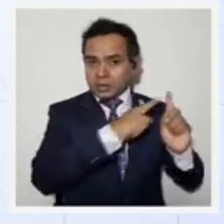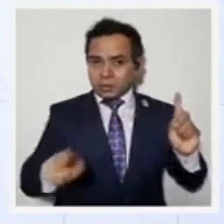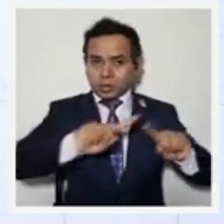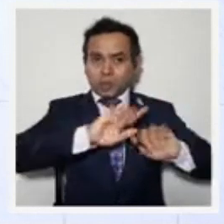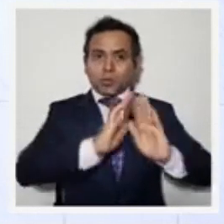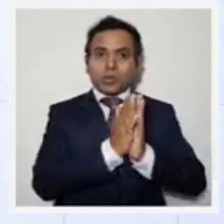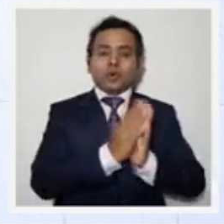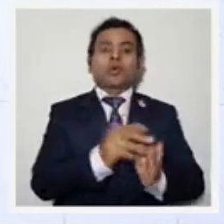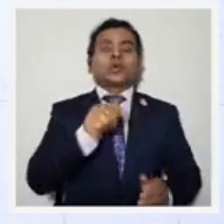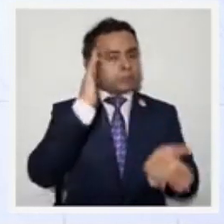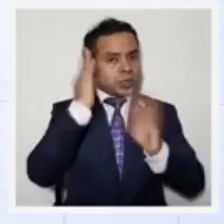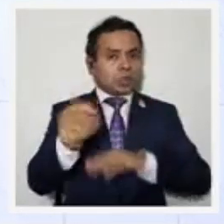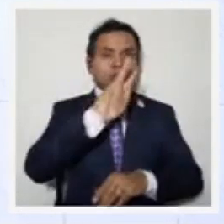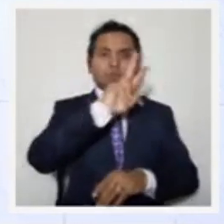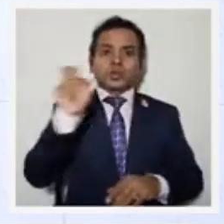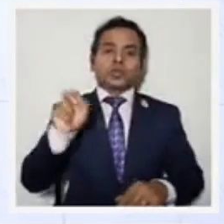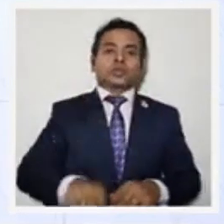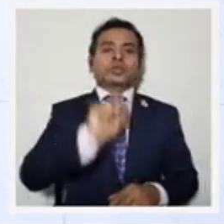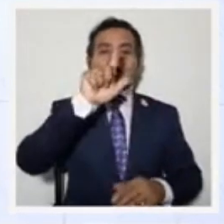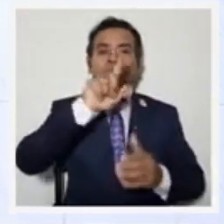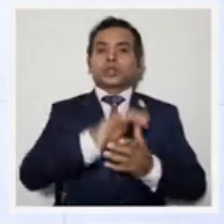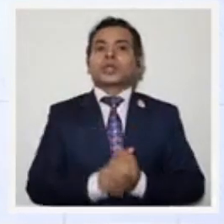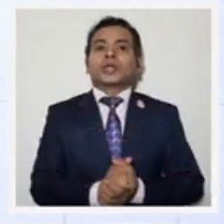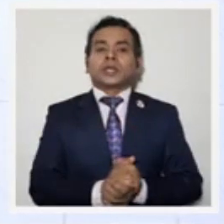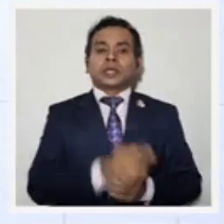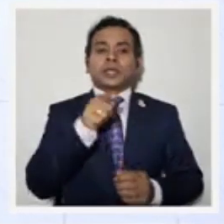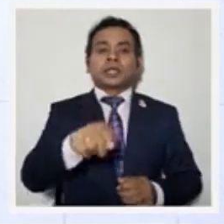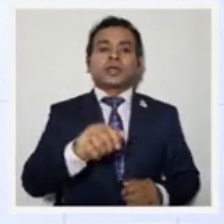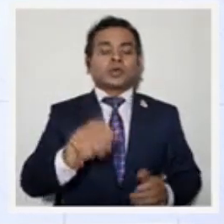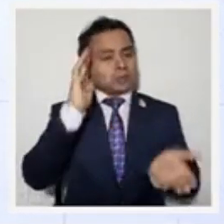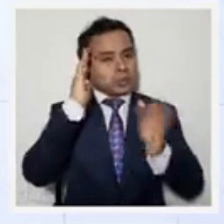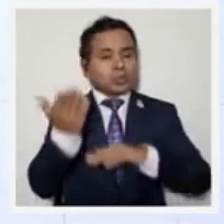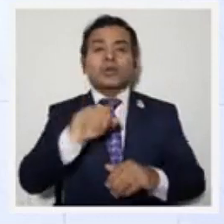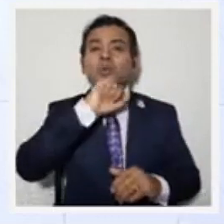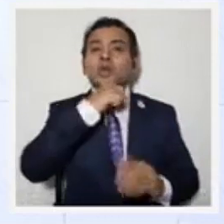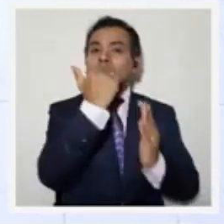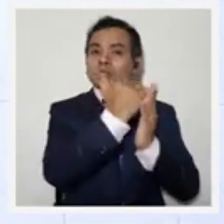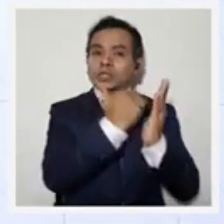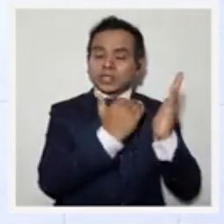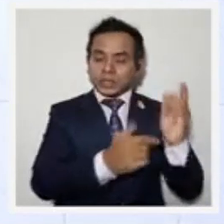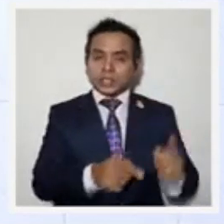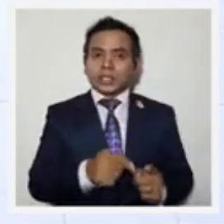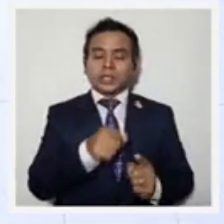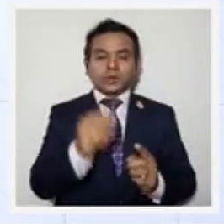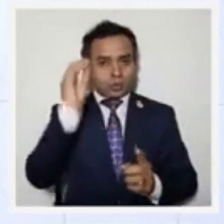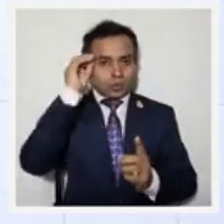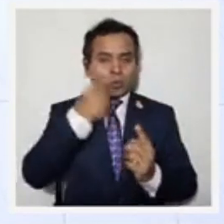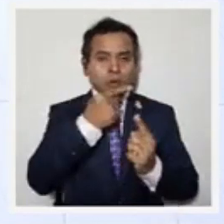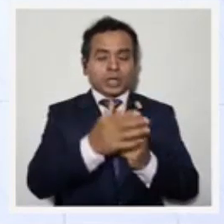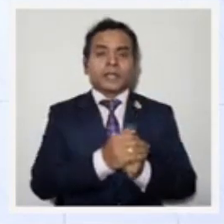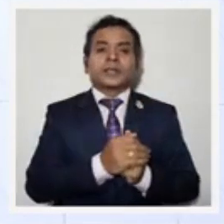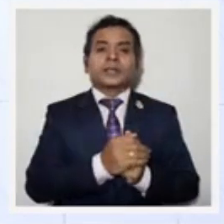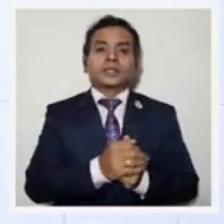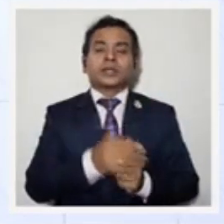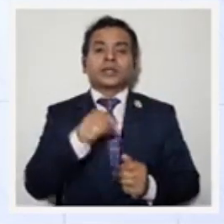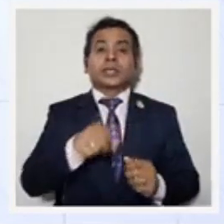যুক্ত হয়েছেন, তাদের বিধি আত্মার শান্তি কামনা করছি এবং আমাদের এ পর্যন্ত মৃত্যু দাঁড়ালো 206 জন।